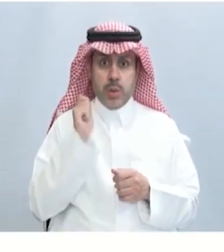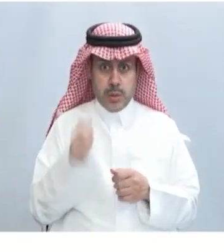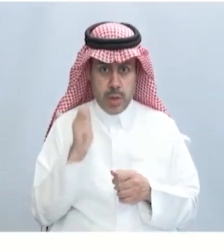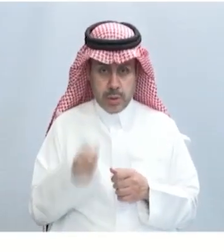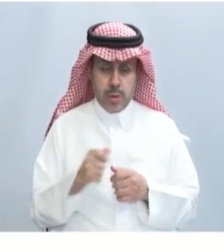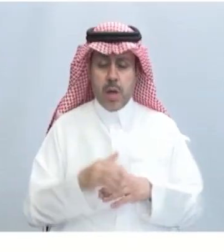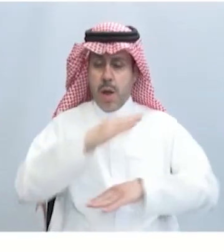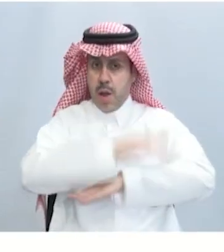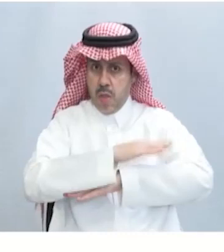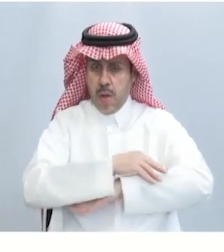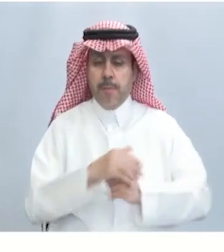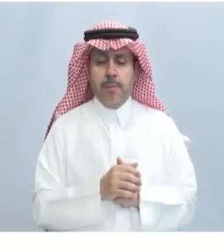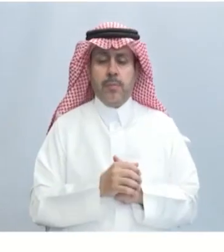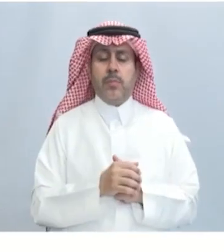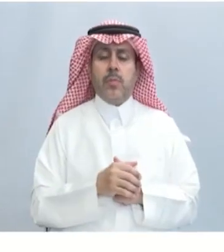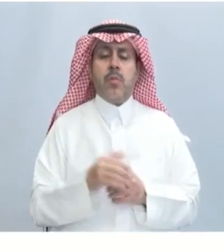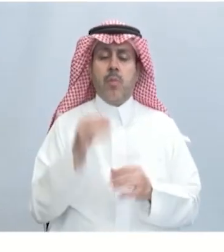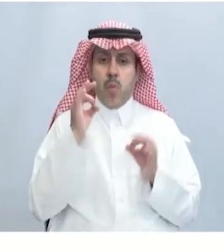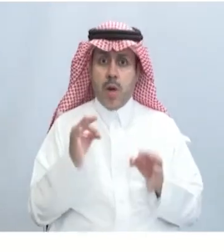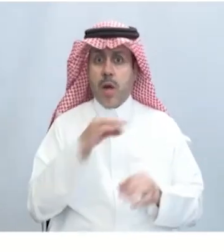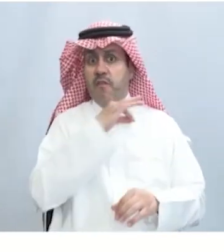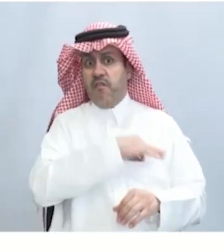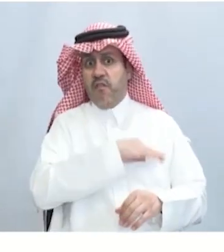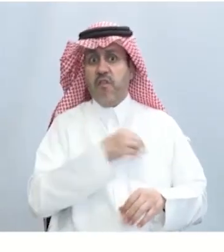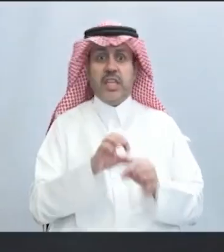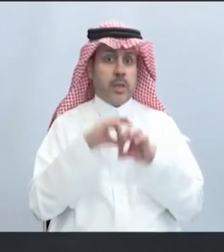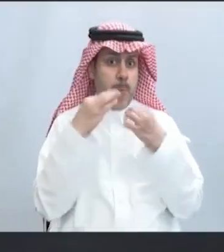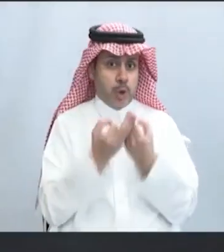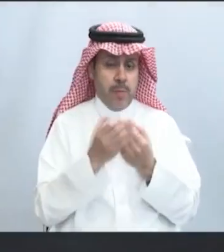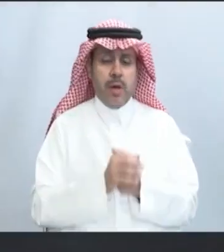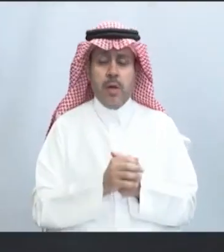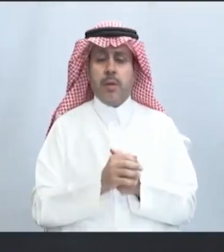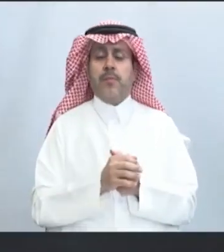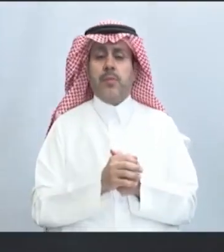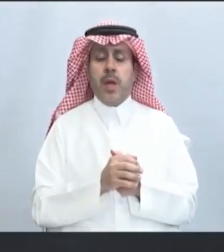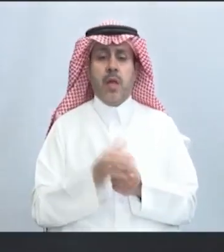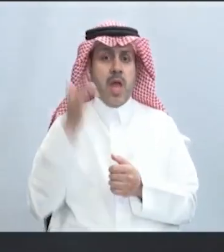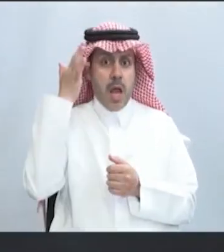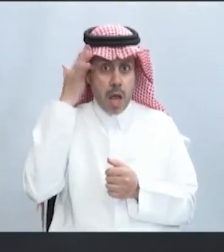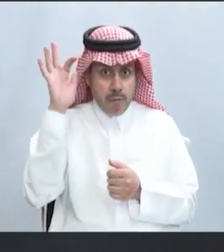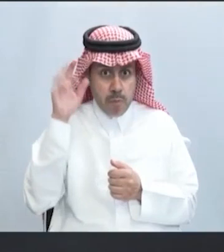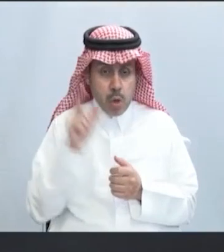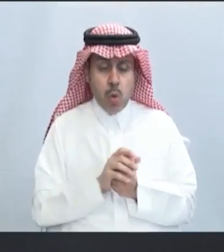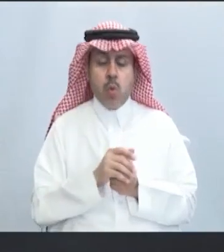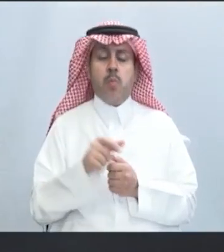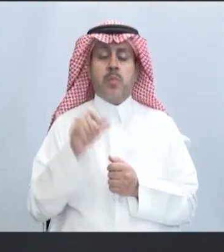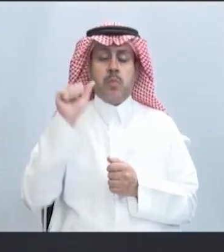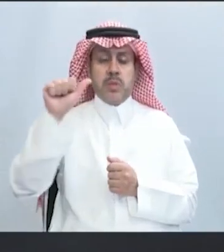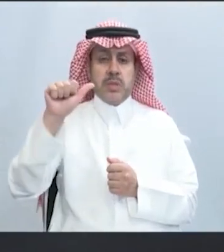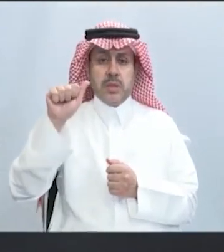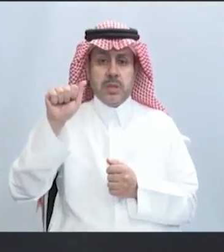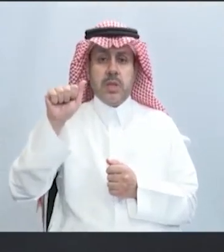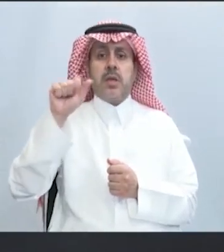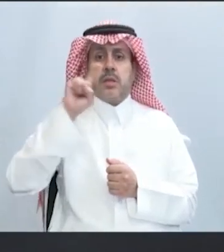واللوائح المحققه للمصلحه فهذه كلها من صلاحيات ولي الامر وهو خادم الحرمين الشريفين